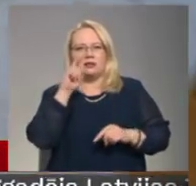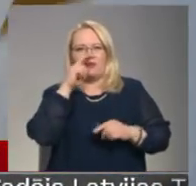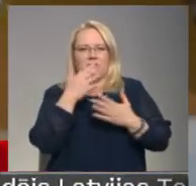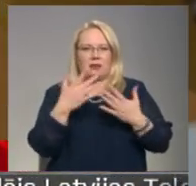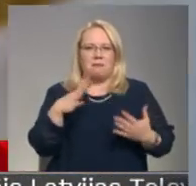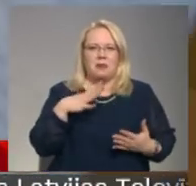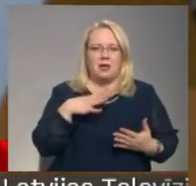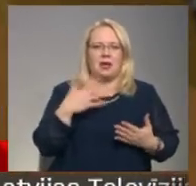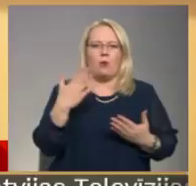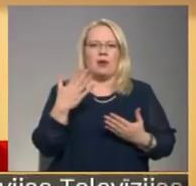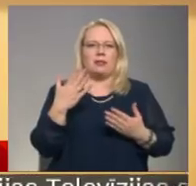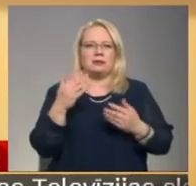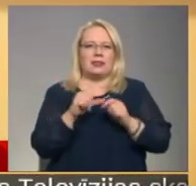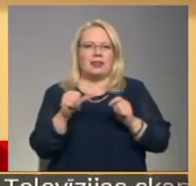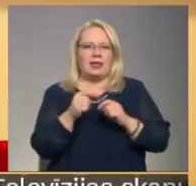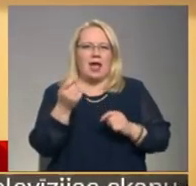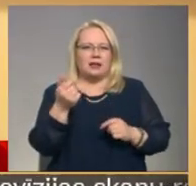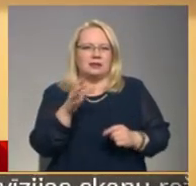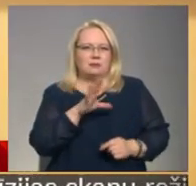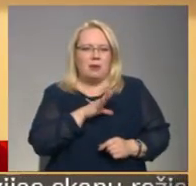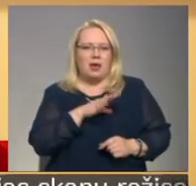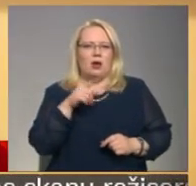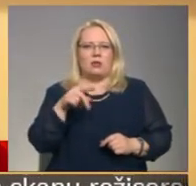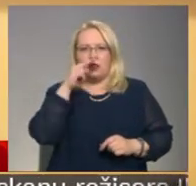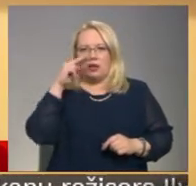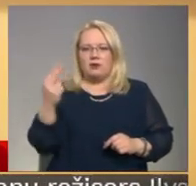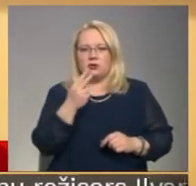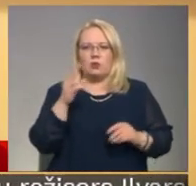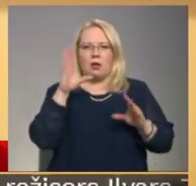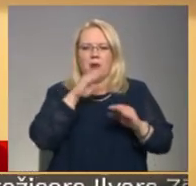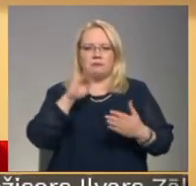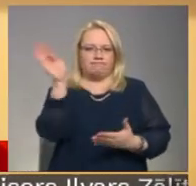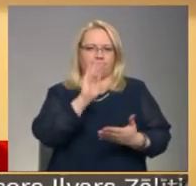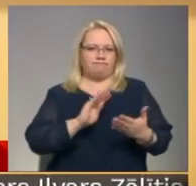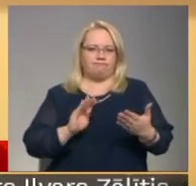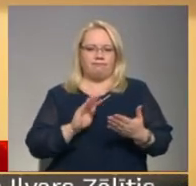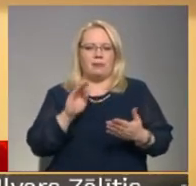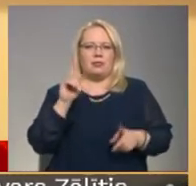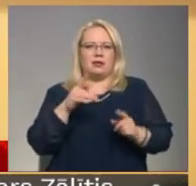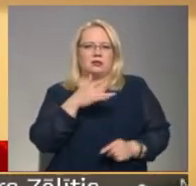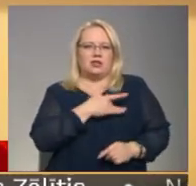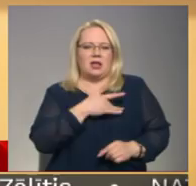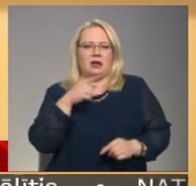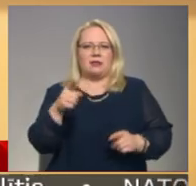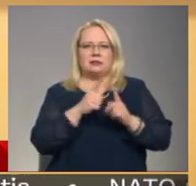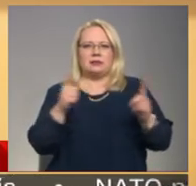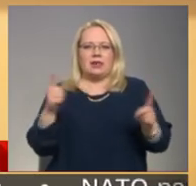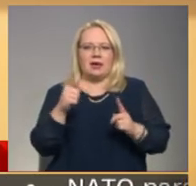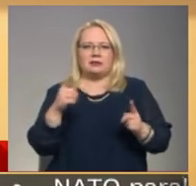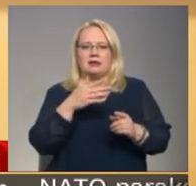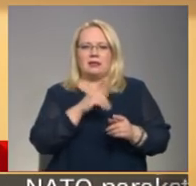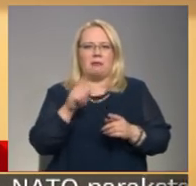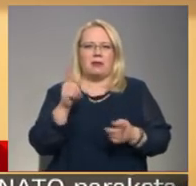bija. Ļoti daudz jāstrādā tajās 2 stundās, lai visu paspētu uzrakstīt. Pat likās, ka tas teksts iztulkots nebija tik